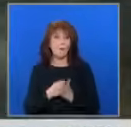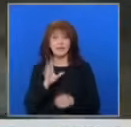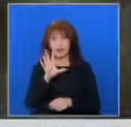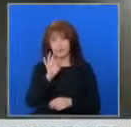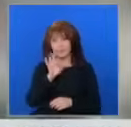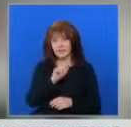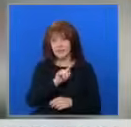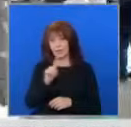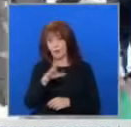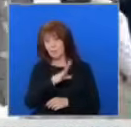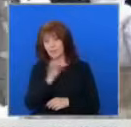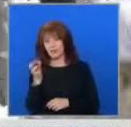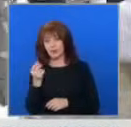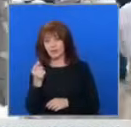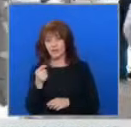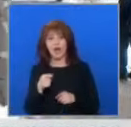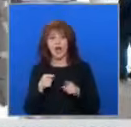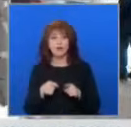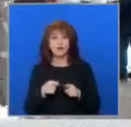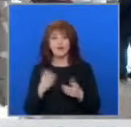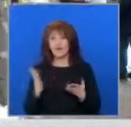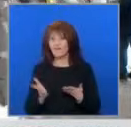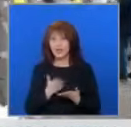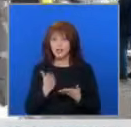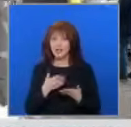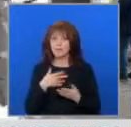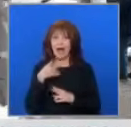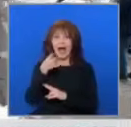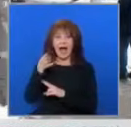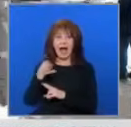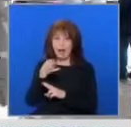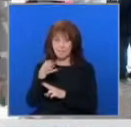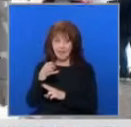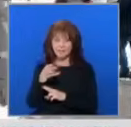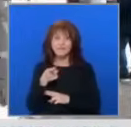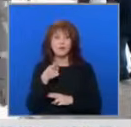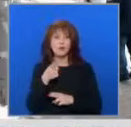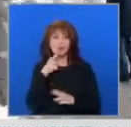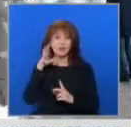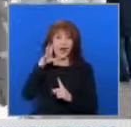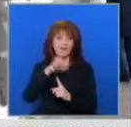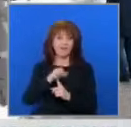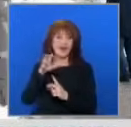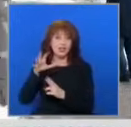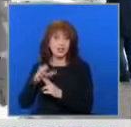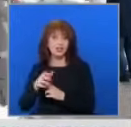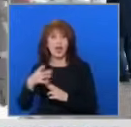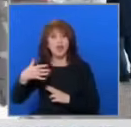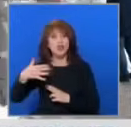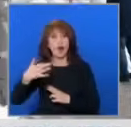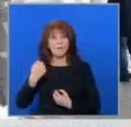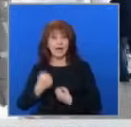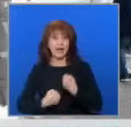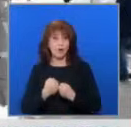50 до 500 лева. Този периметър вече е оборудван с камери, които ще засичат номера на автомобила, който влиза